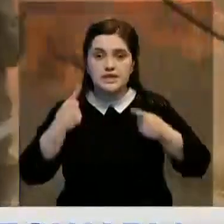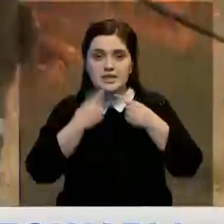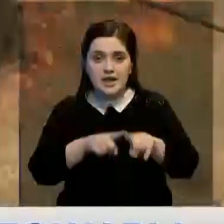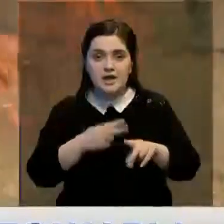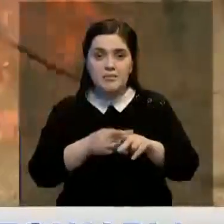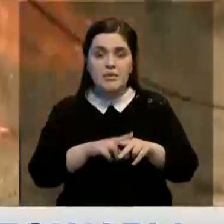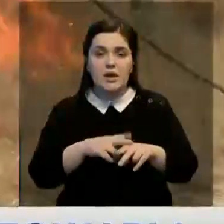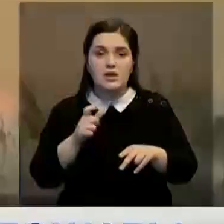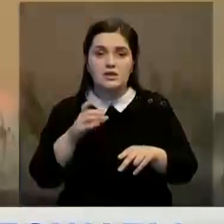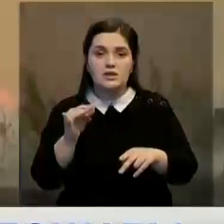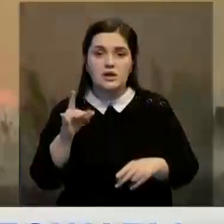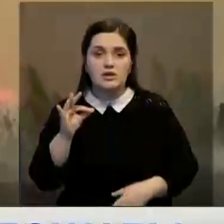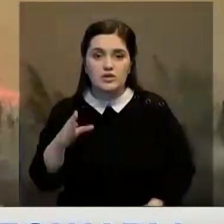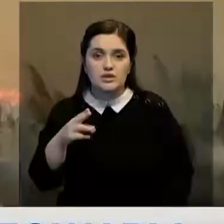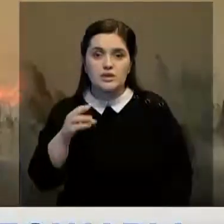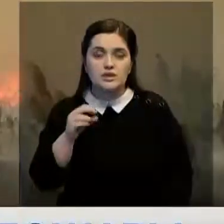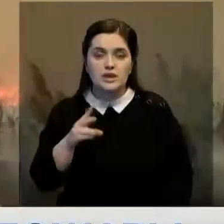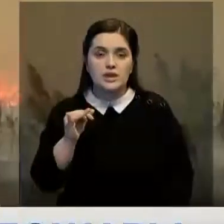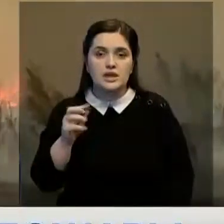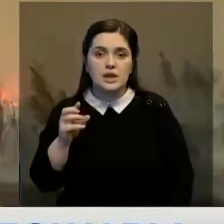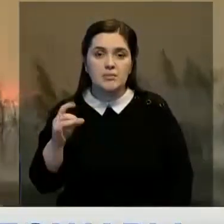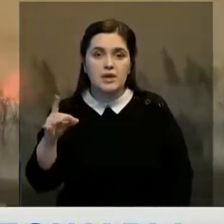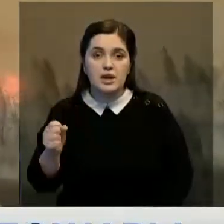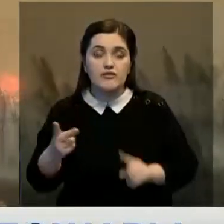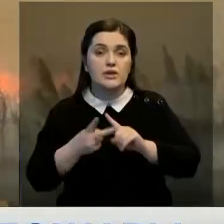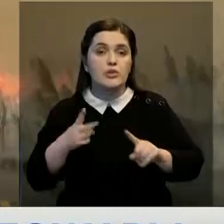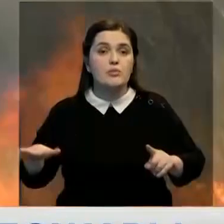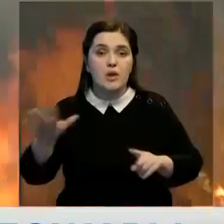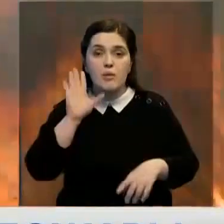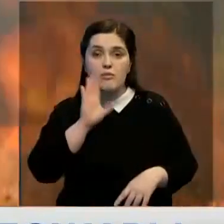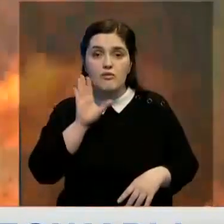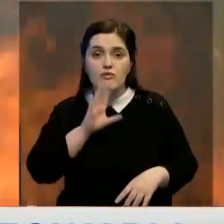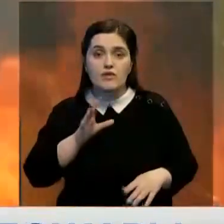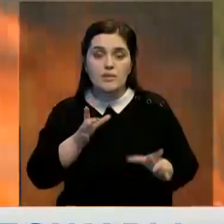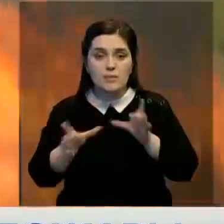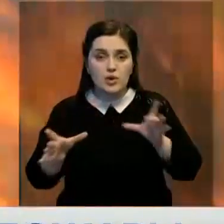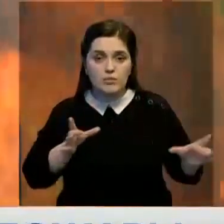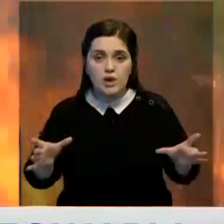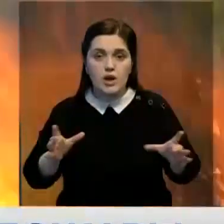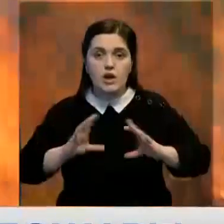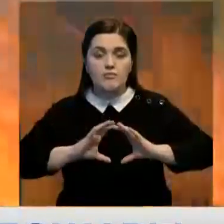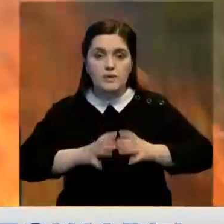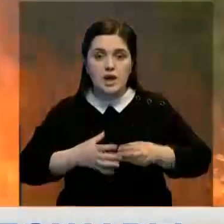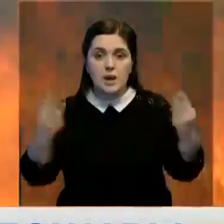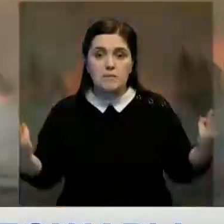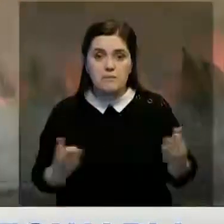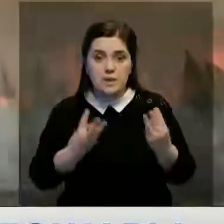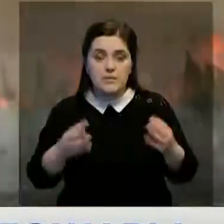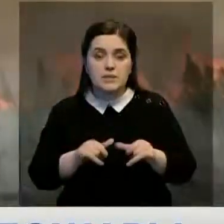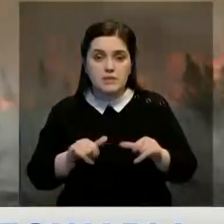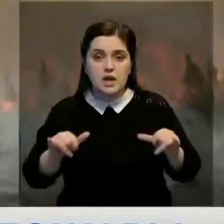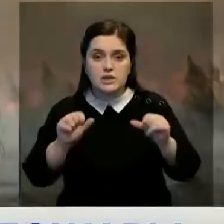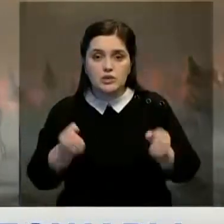спецтехника. Огонь угрожает заповеднику Эстерес де Либера, второму по площади водно-болотному угодью в мире.